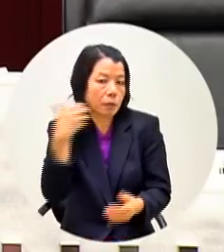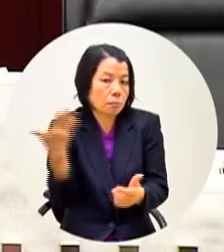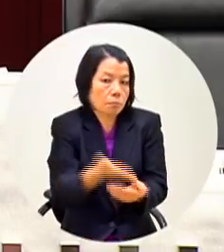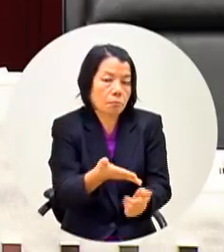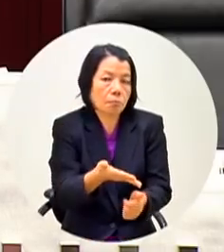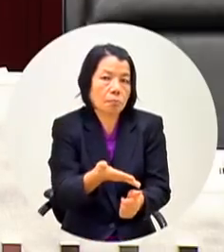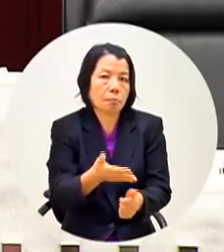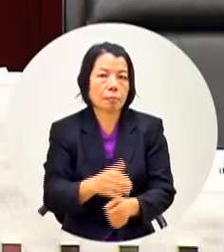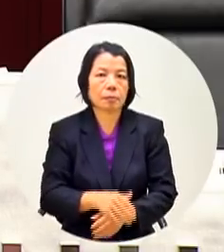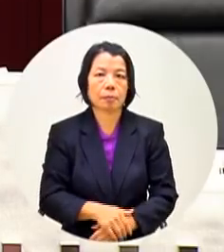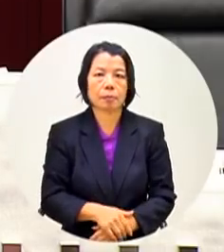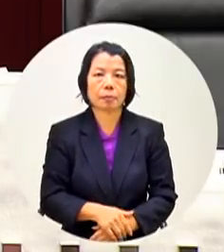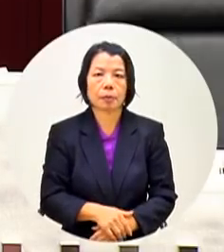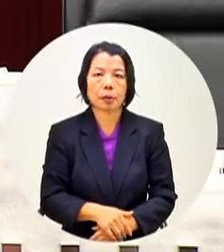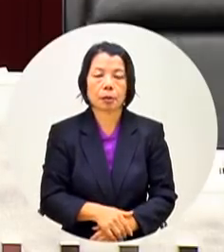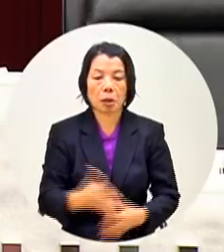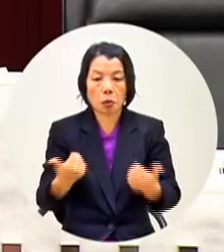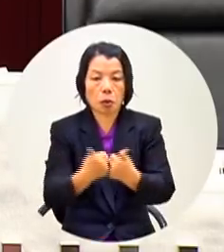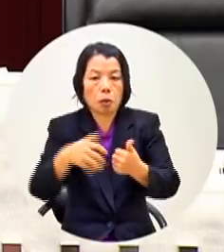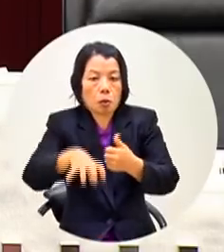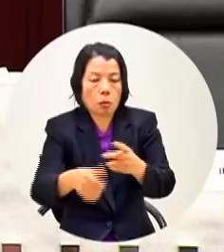百姓提出质疑唔对吗？